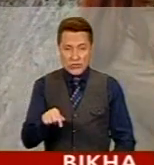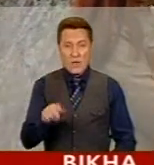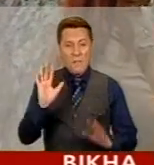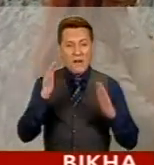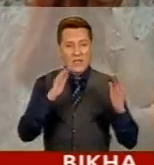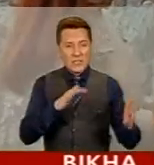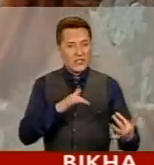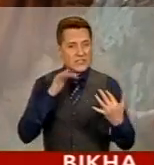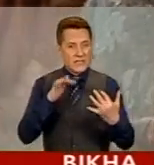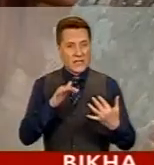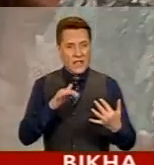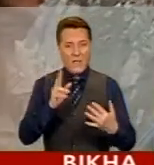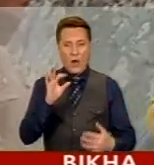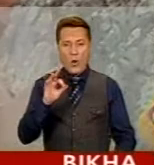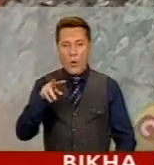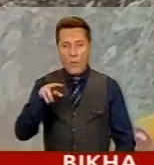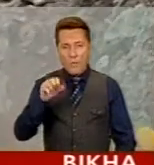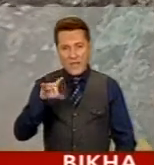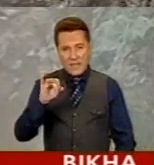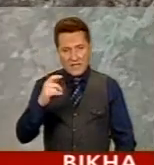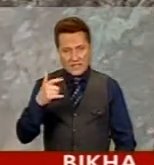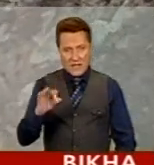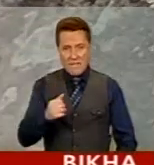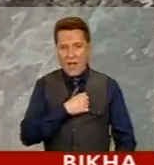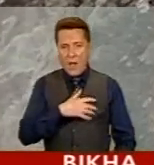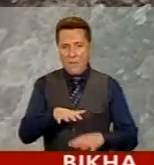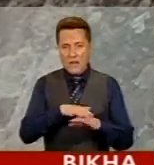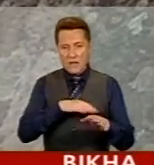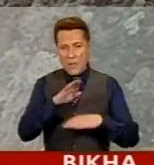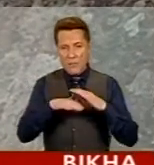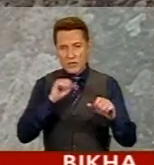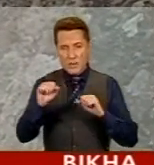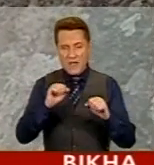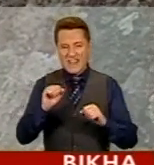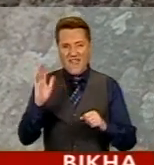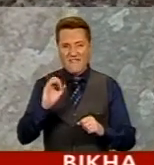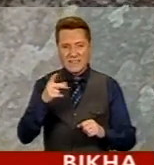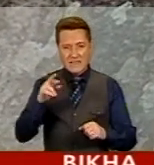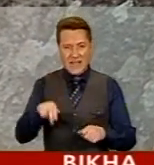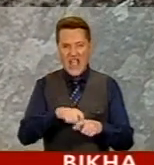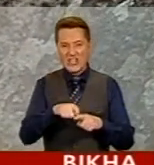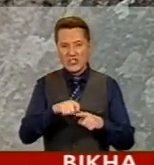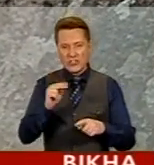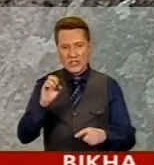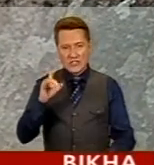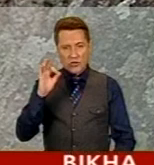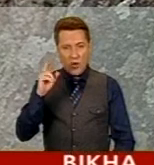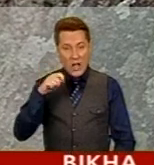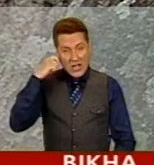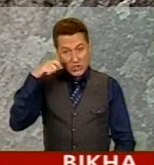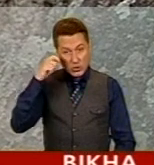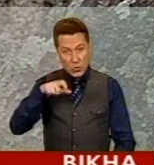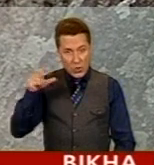произошли столкновення компанійського полка під командуванням Василія Чеснока з турками, де, к